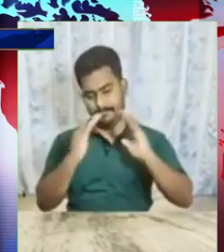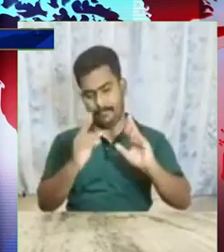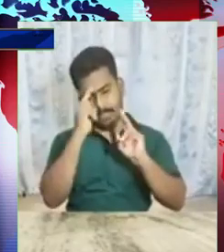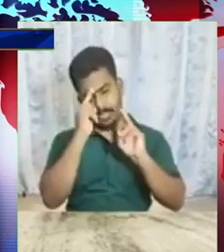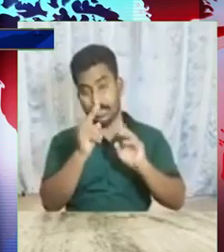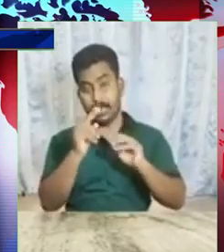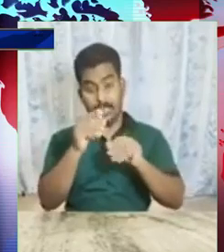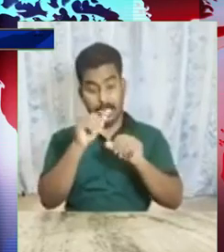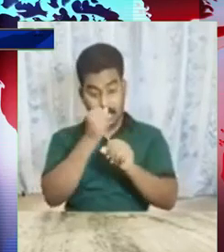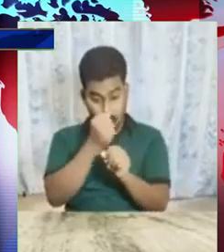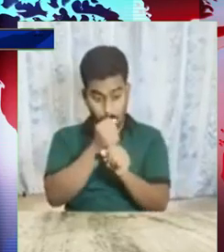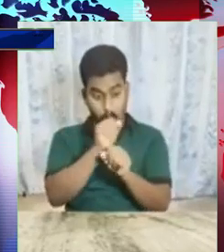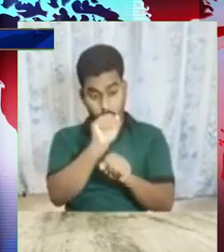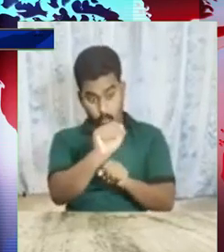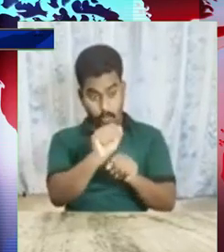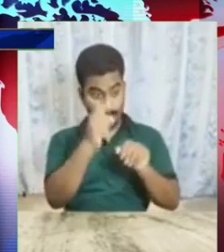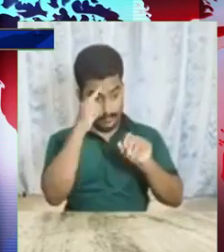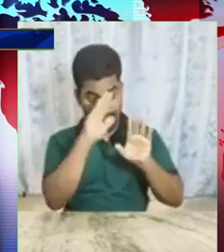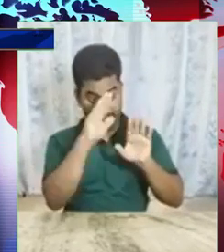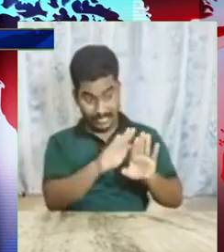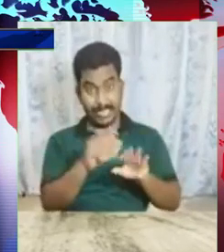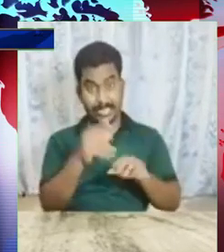ഒരാഴ്ച നിർബന്ധമായും